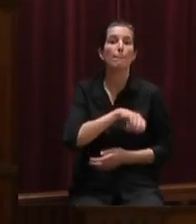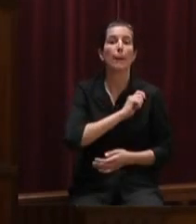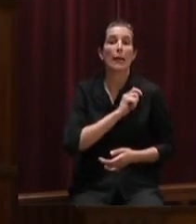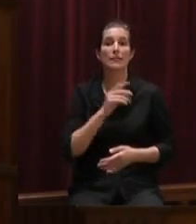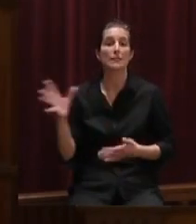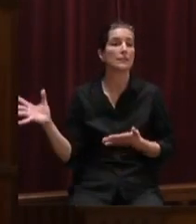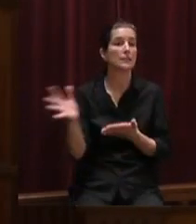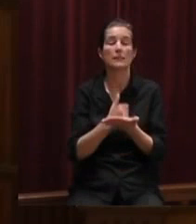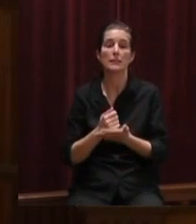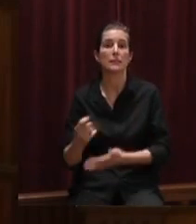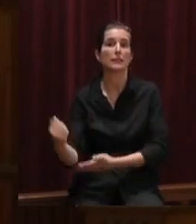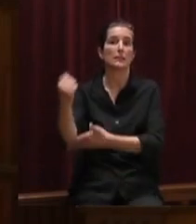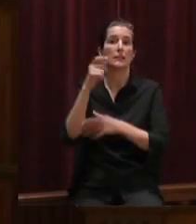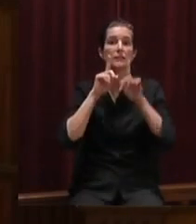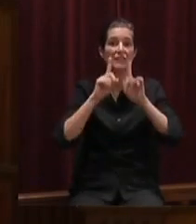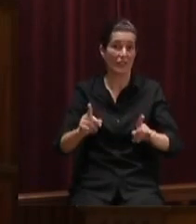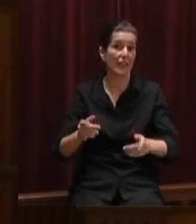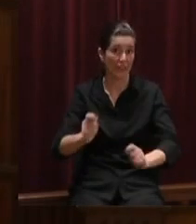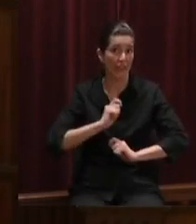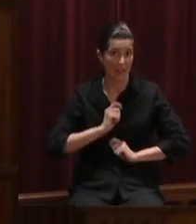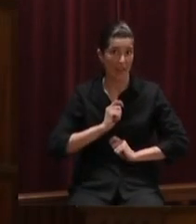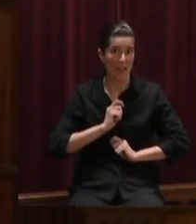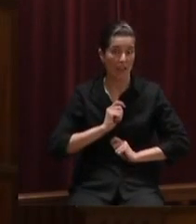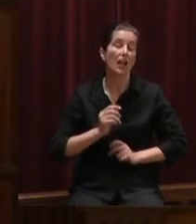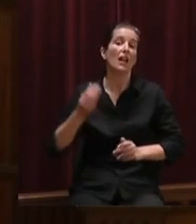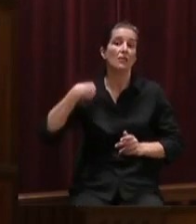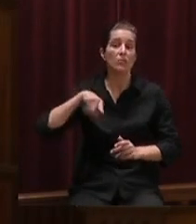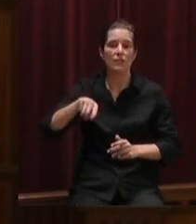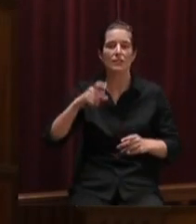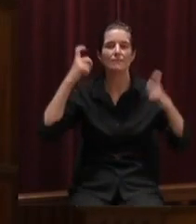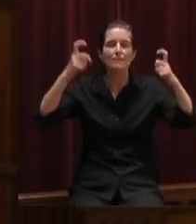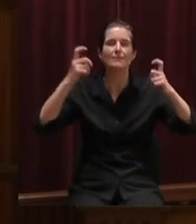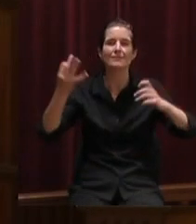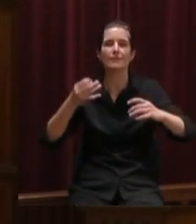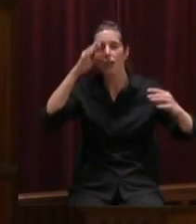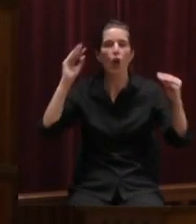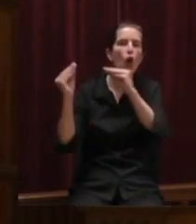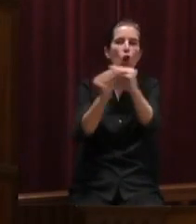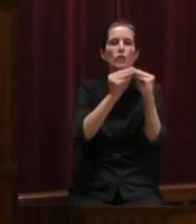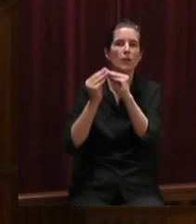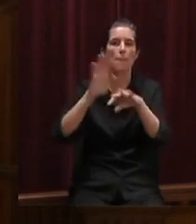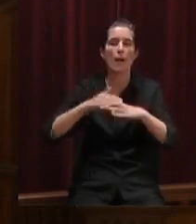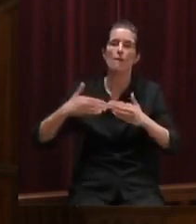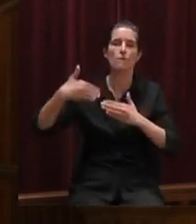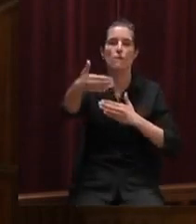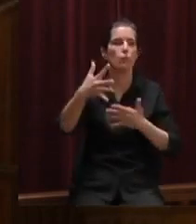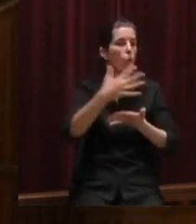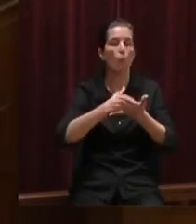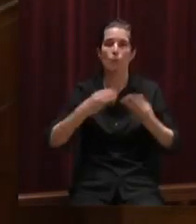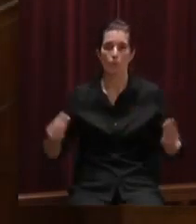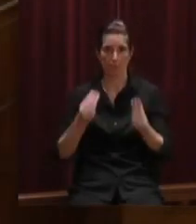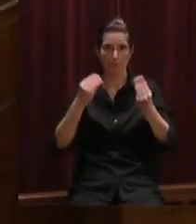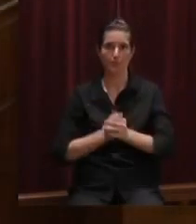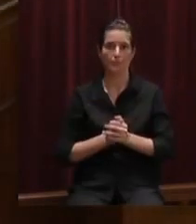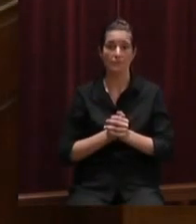un projecte que creix amb l'acord i en la recerca de consensos per garantir un futur millor. Diputats i diputades,